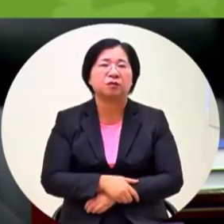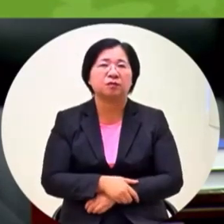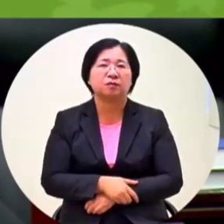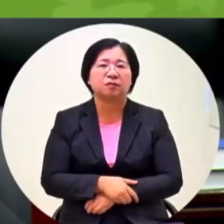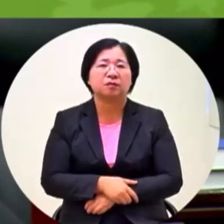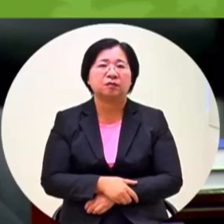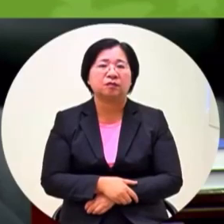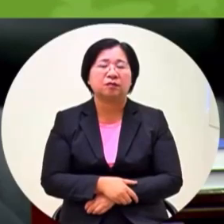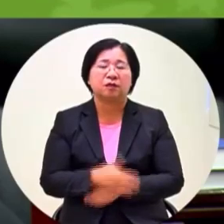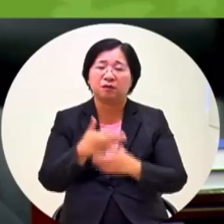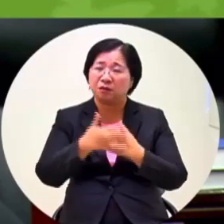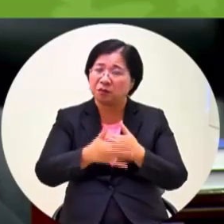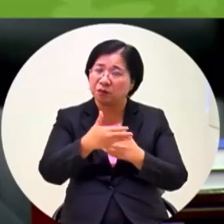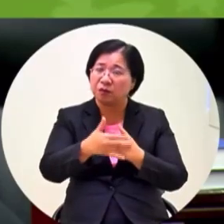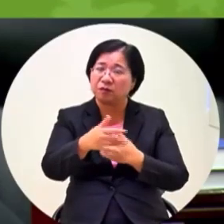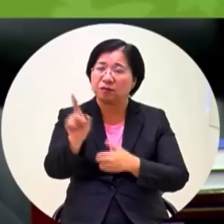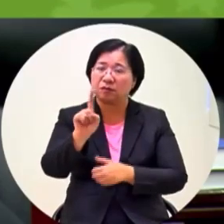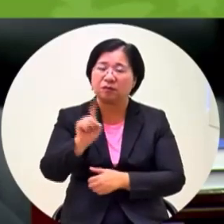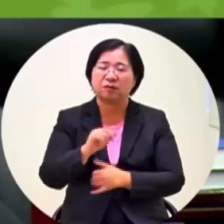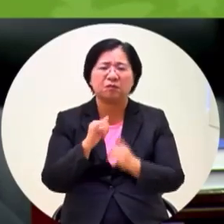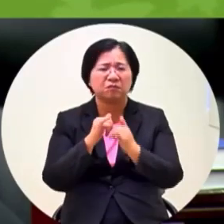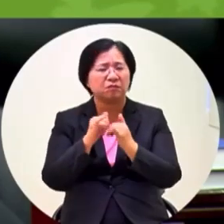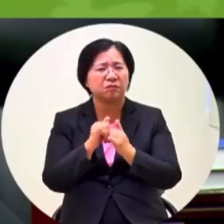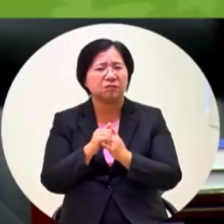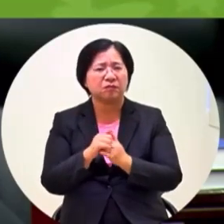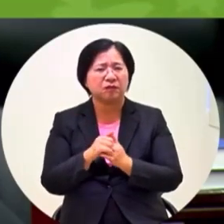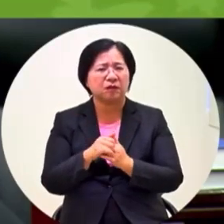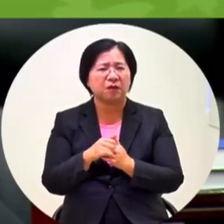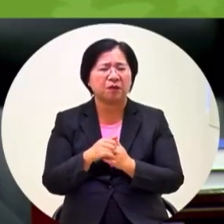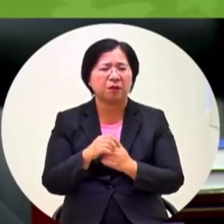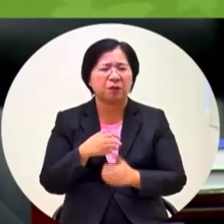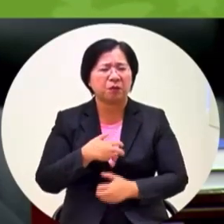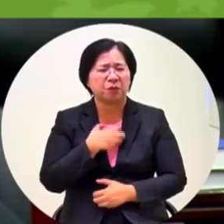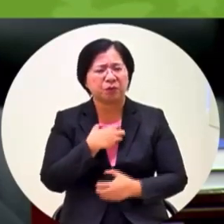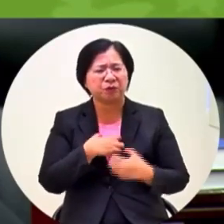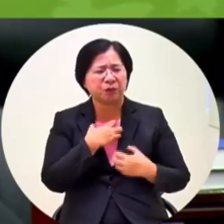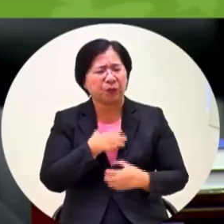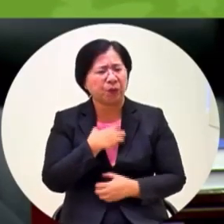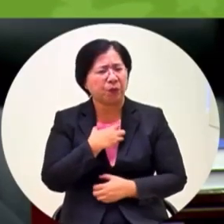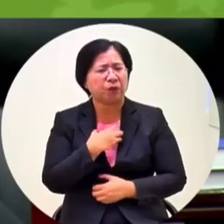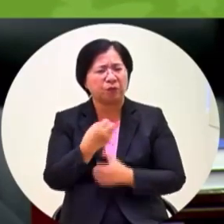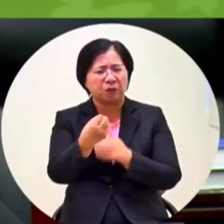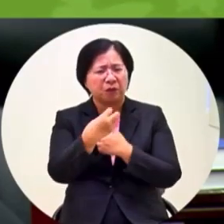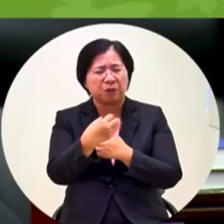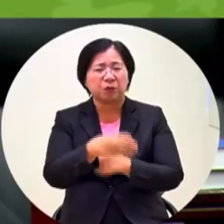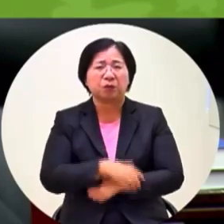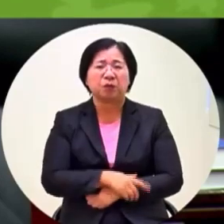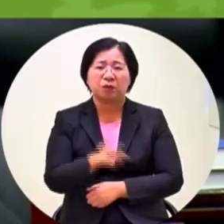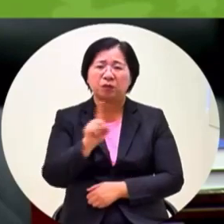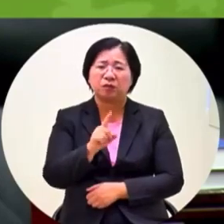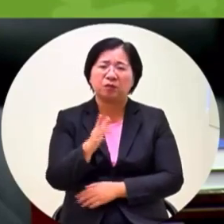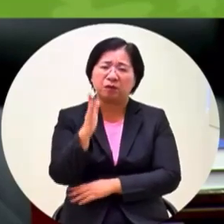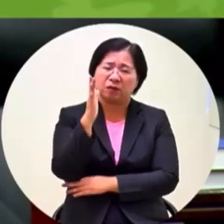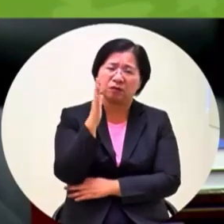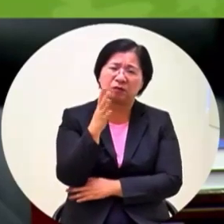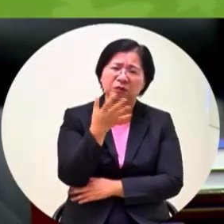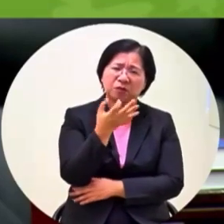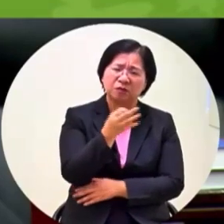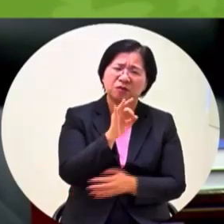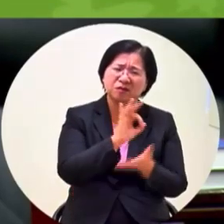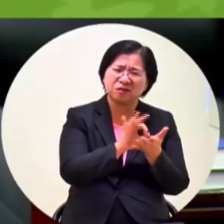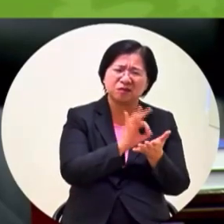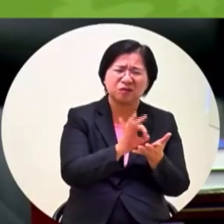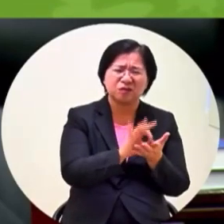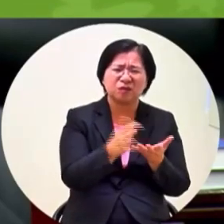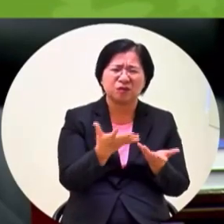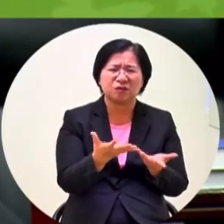咧，百姓伫遐一直咧甲我抱怨咧，就讲汉中啊，咱政府，咱的有钱无地开呢，是